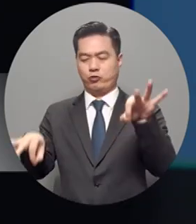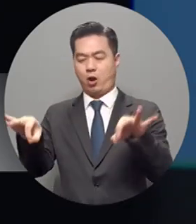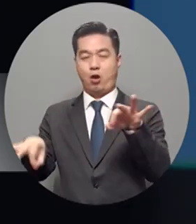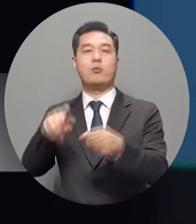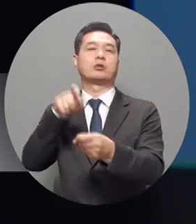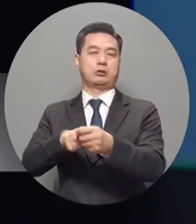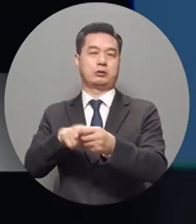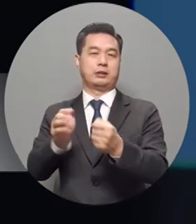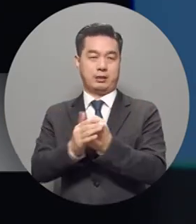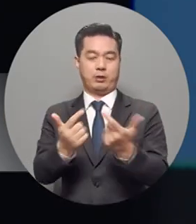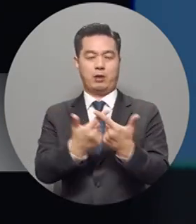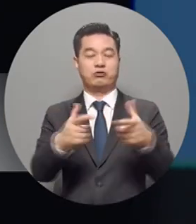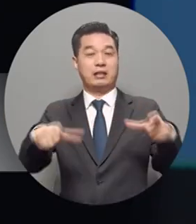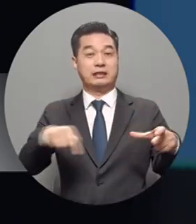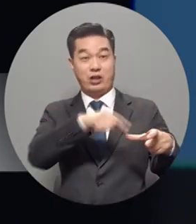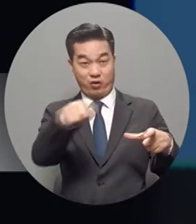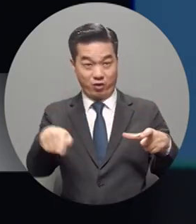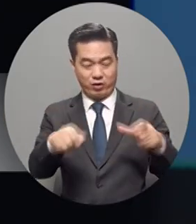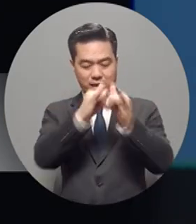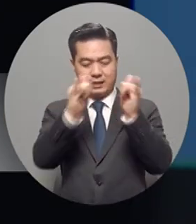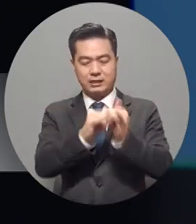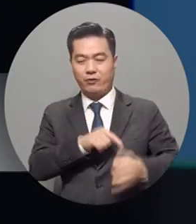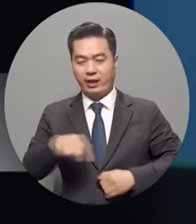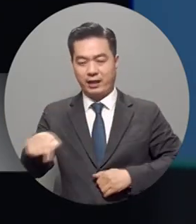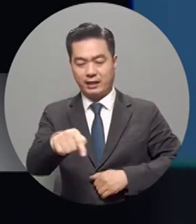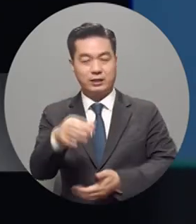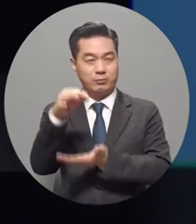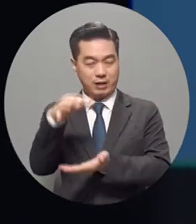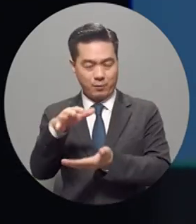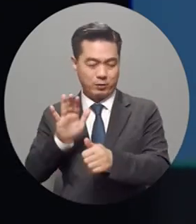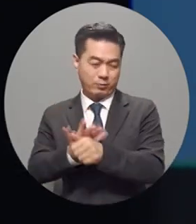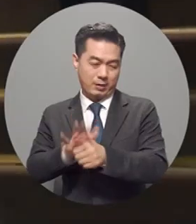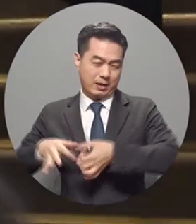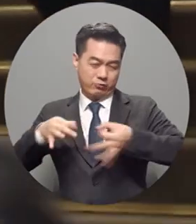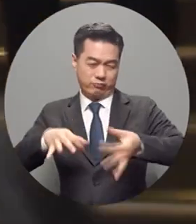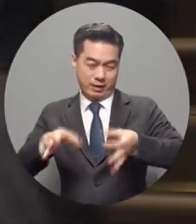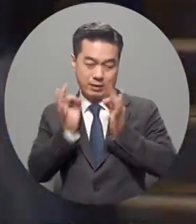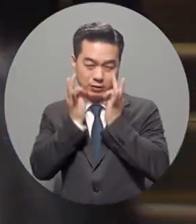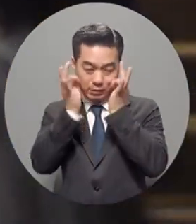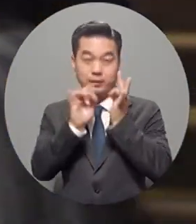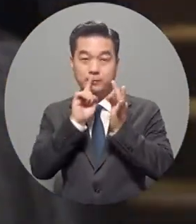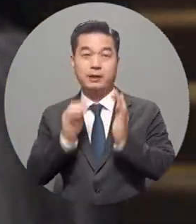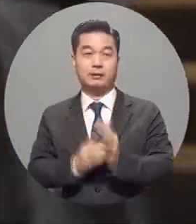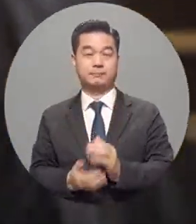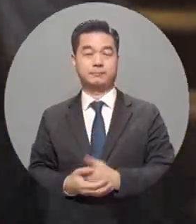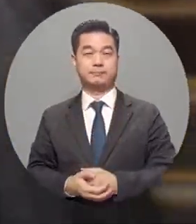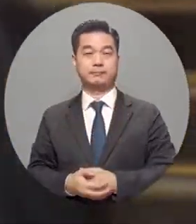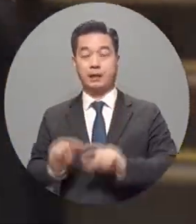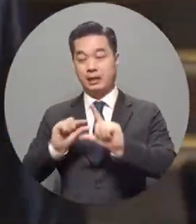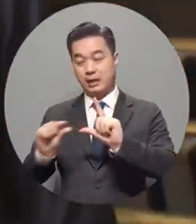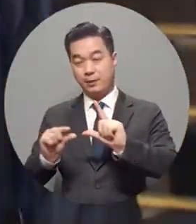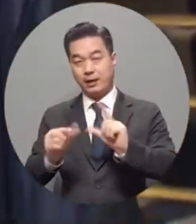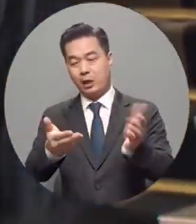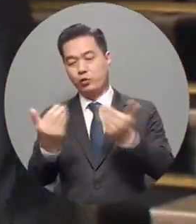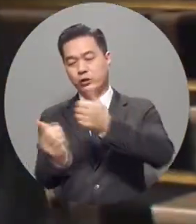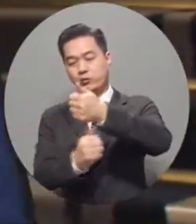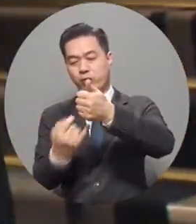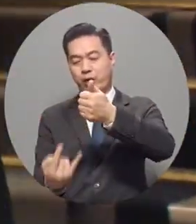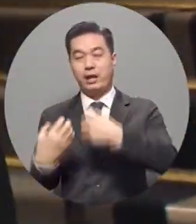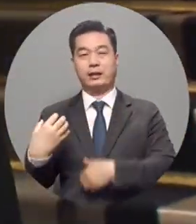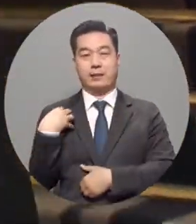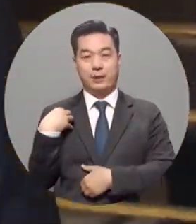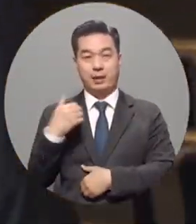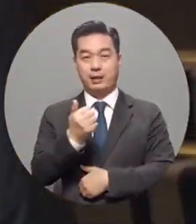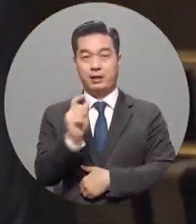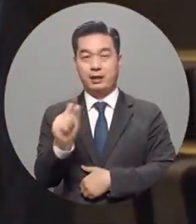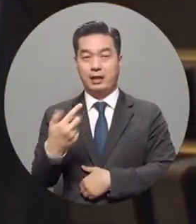부산 지역 인프라 구축을 차질 없이 하겠다는 말도 덧붙였습니다. 일각에선 유치위원회를 이끈 한덕수 국무총리에